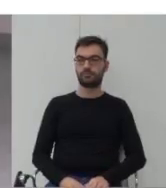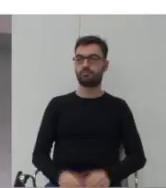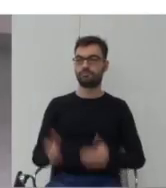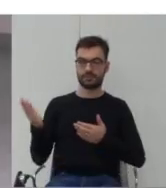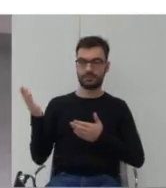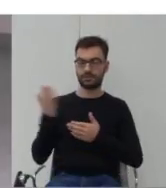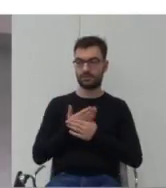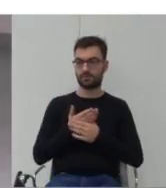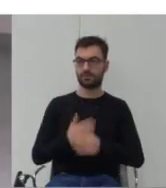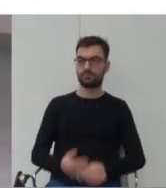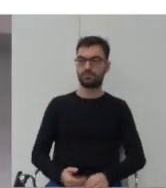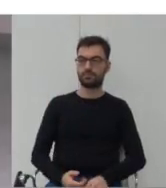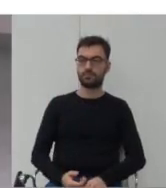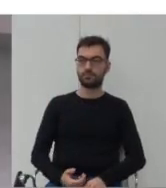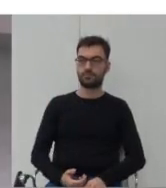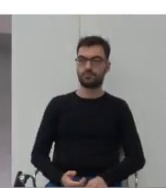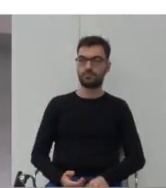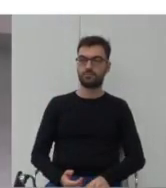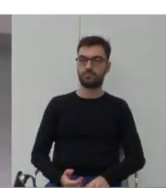Zapraszam.